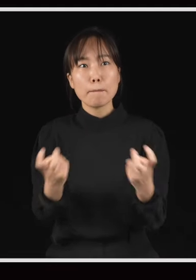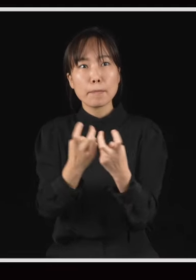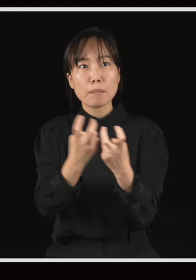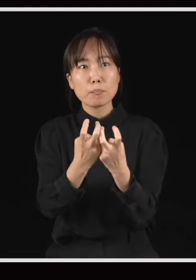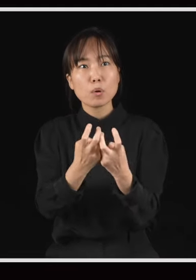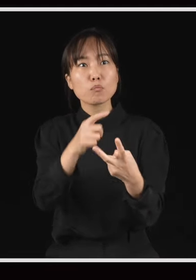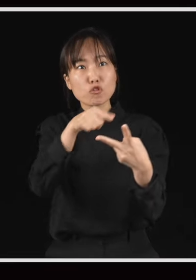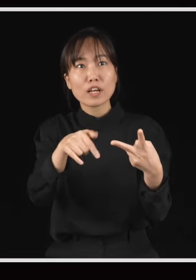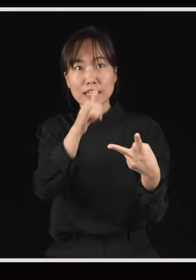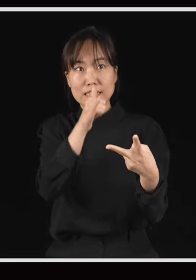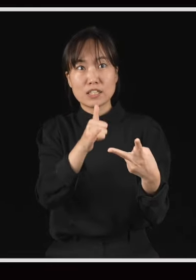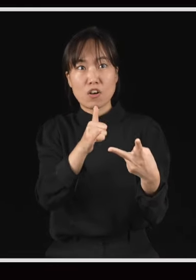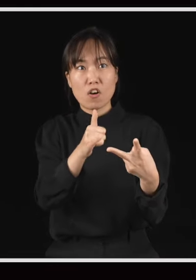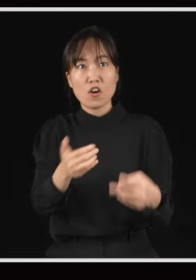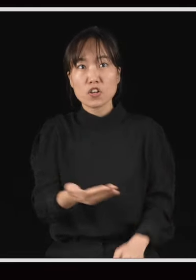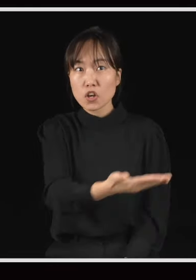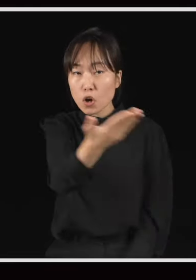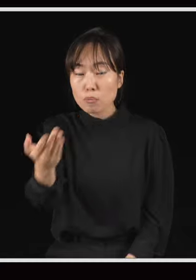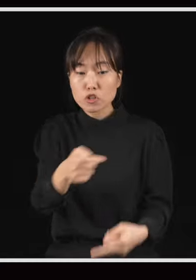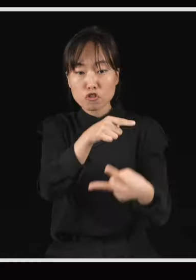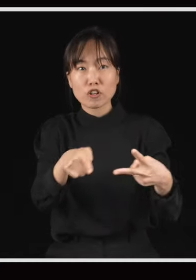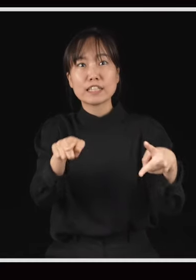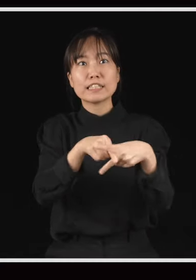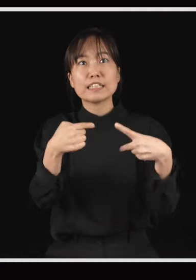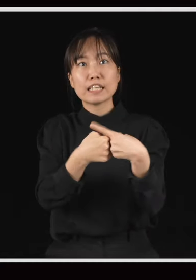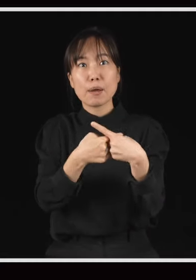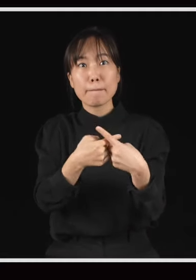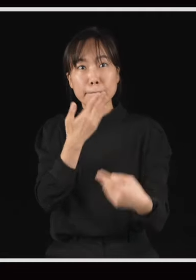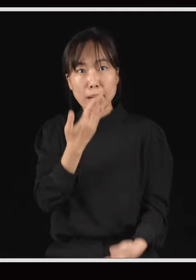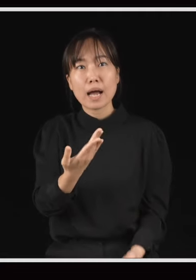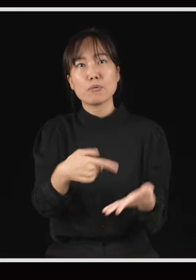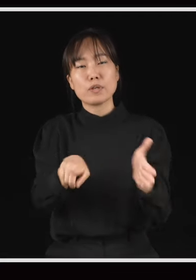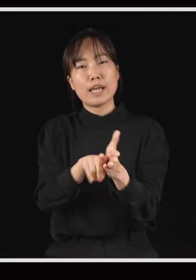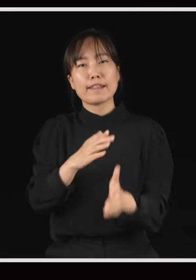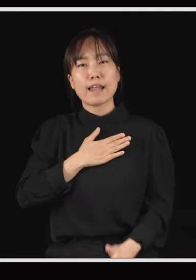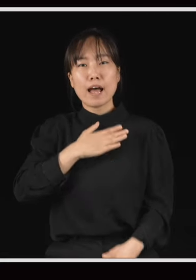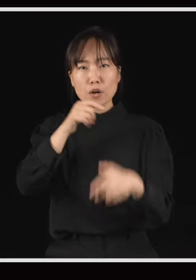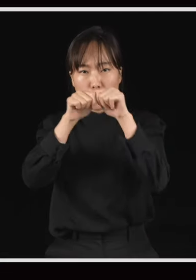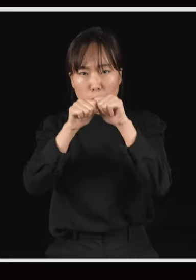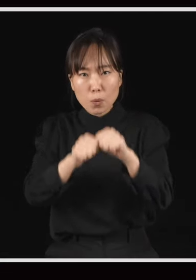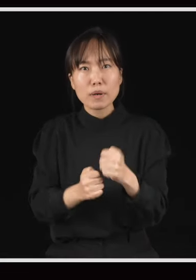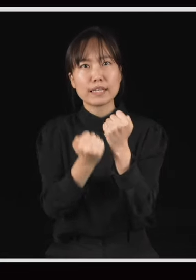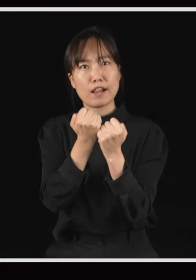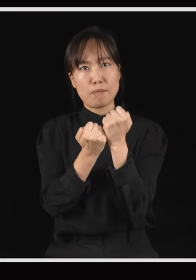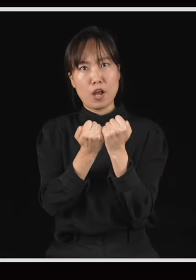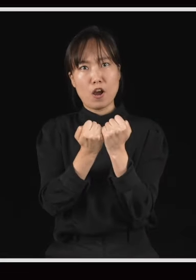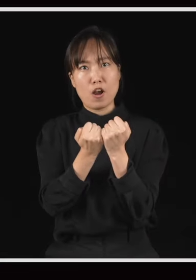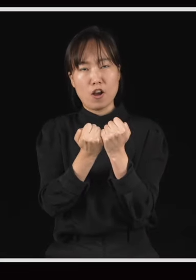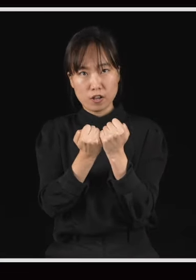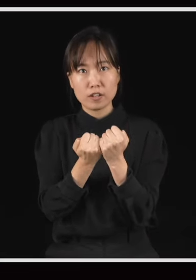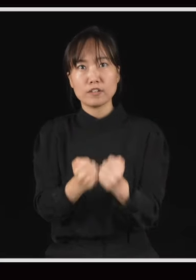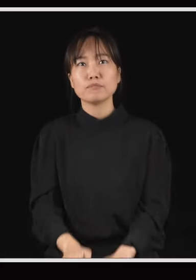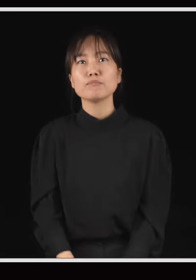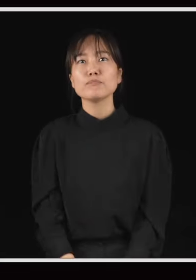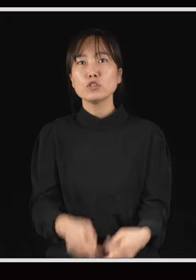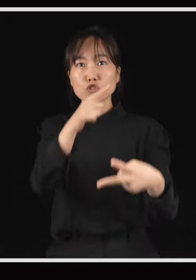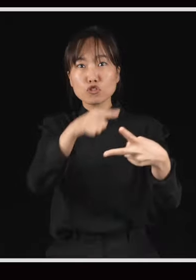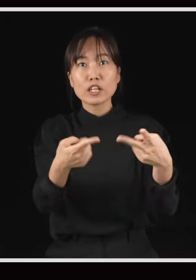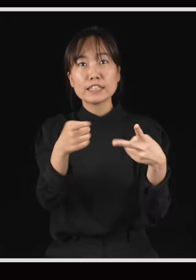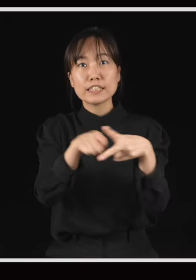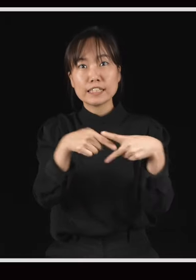그 이유는 두 가지가 있습니다. 이 두 가지를 오늘 잘 이해하시도록 제가 계속해서 떠먹여 드릴 거고요. 이 두 가지를